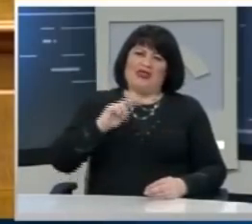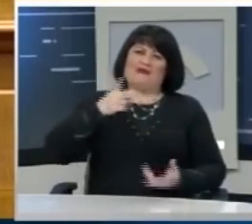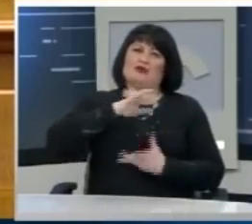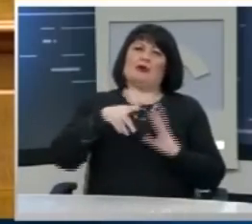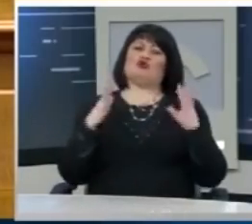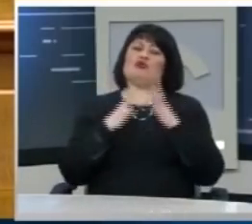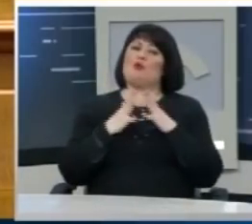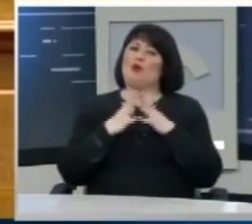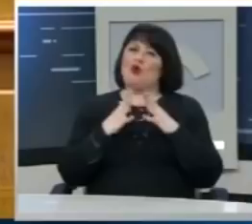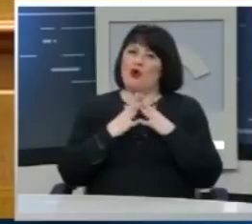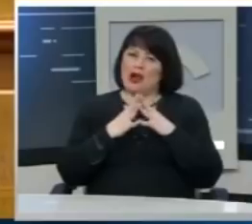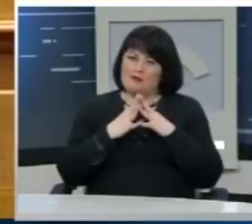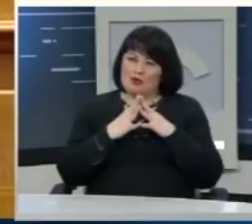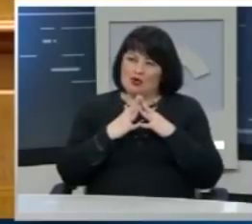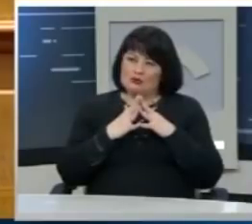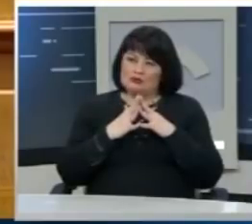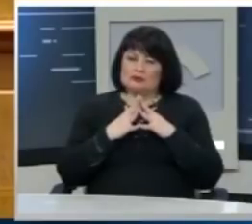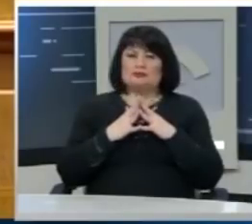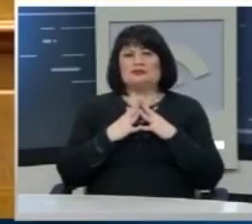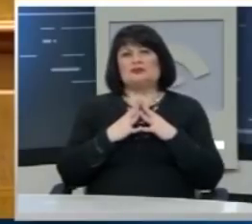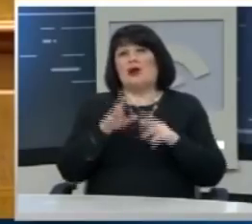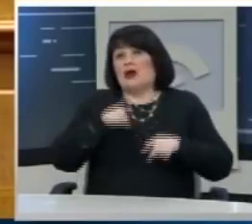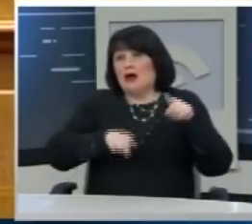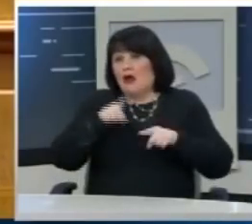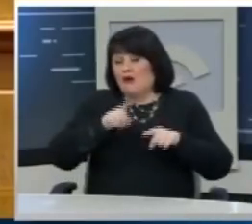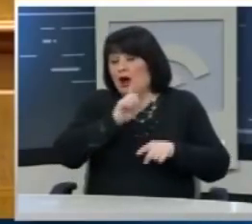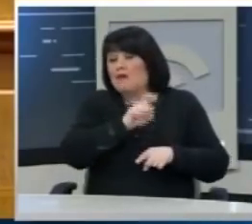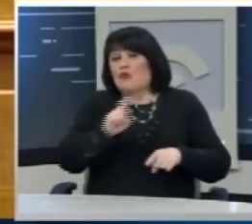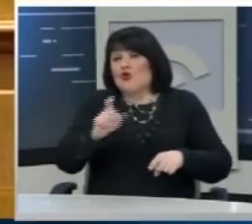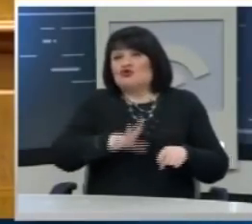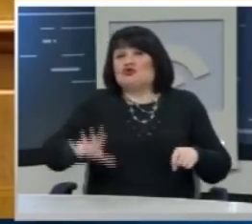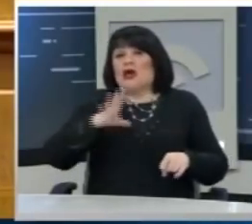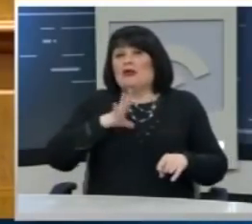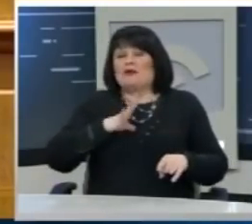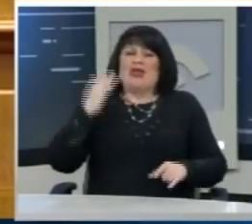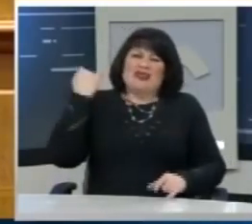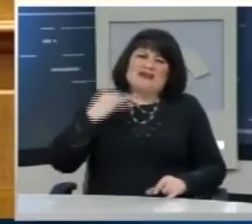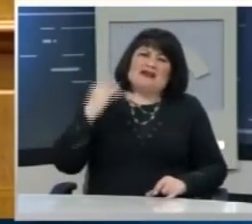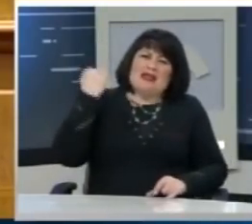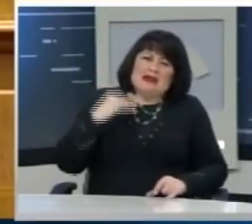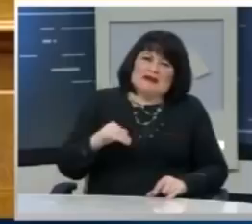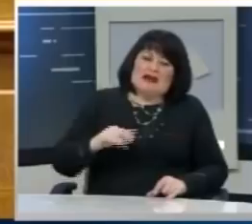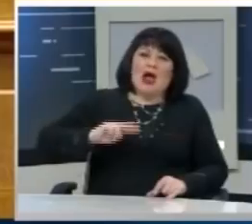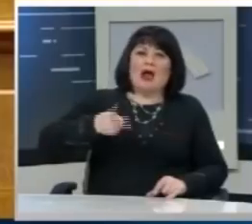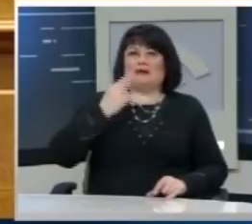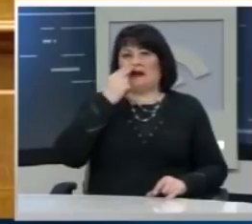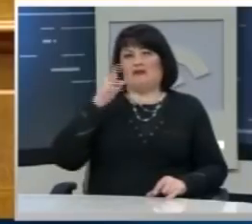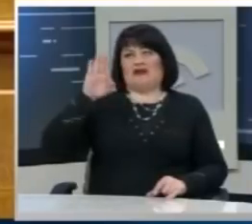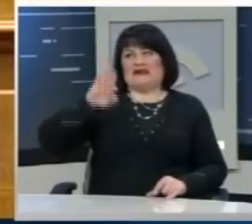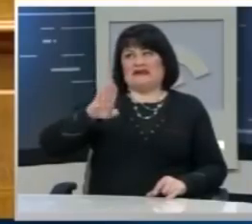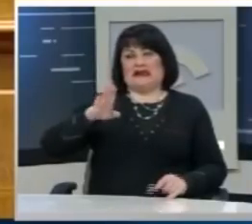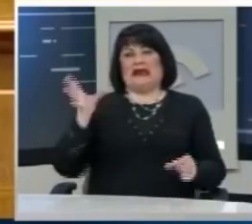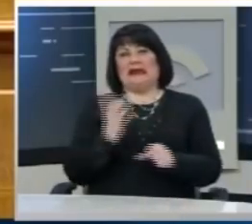Δευτέρου Παγκοσμίου Πολέμου σε αναλογία με τον πληθυσμό της και οι θυσίες της για την αντιφασιστική